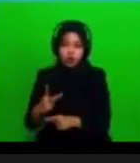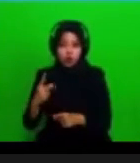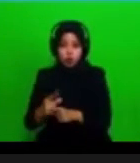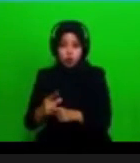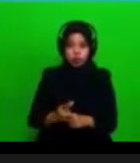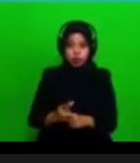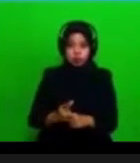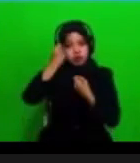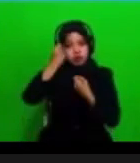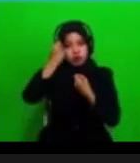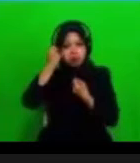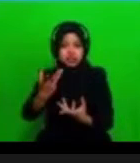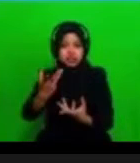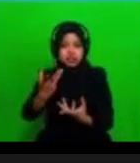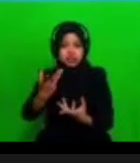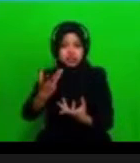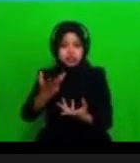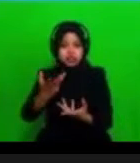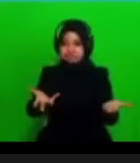sebagai penyampai informasi dan